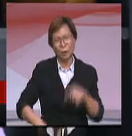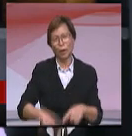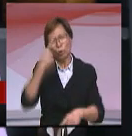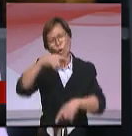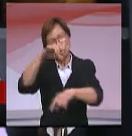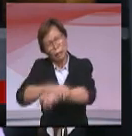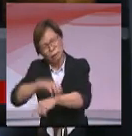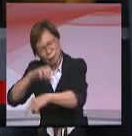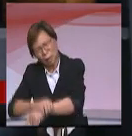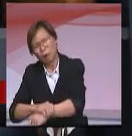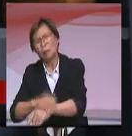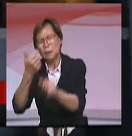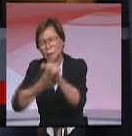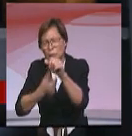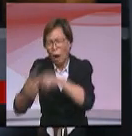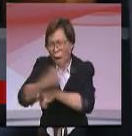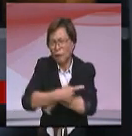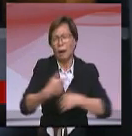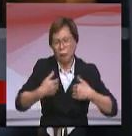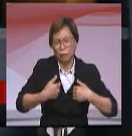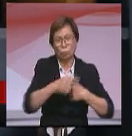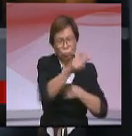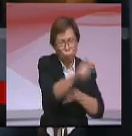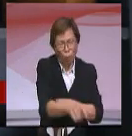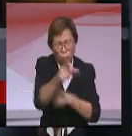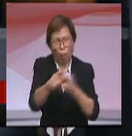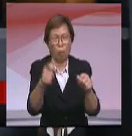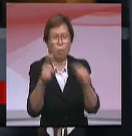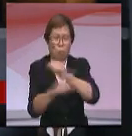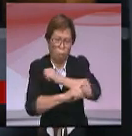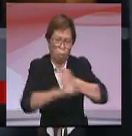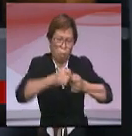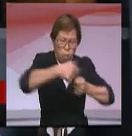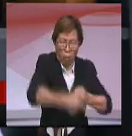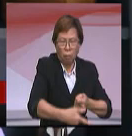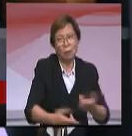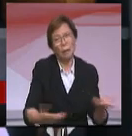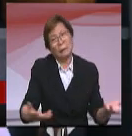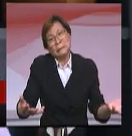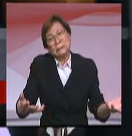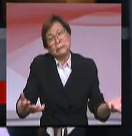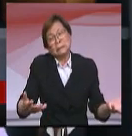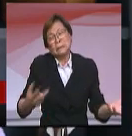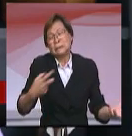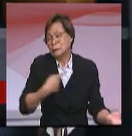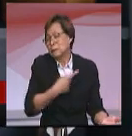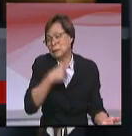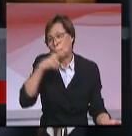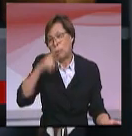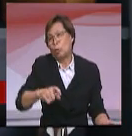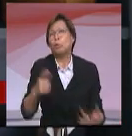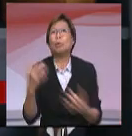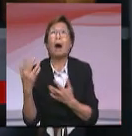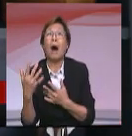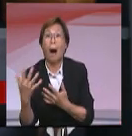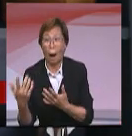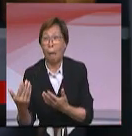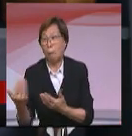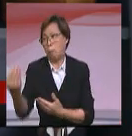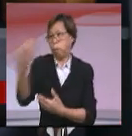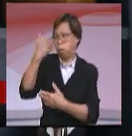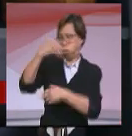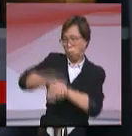setiap hari ada saja mereka yang dikompaun. Tetapi kita tidak perlu menunggu untuk ditahan